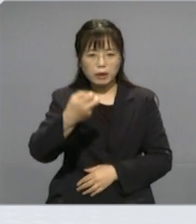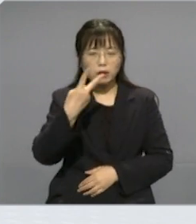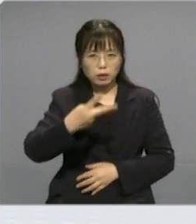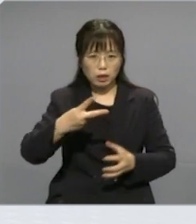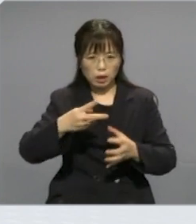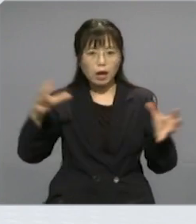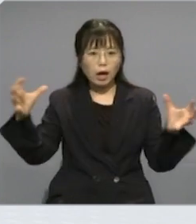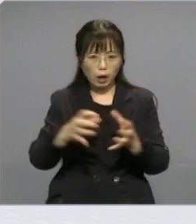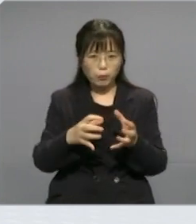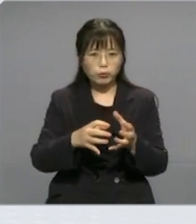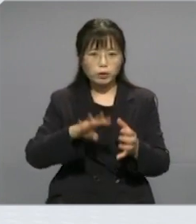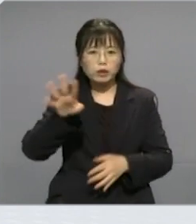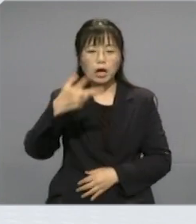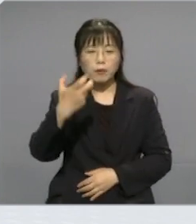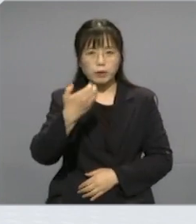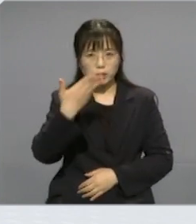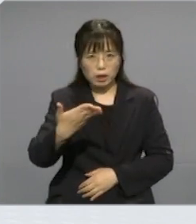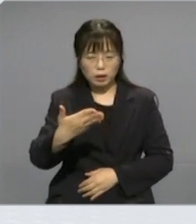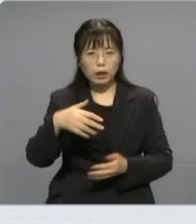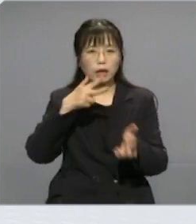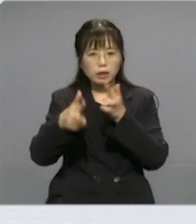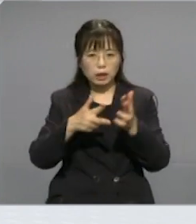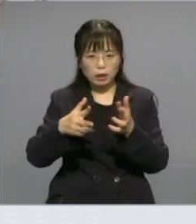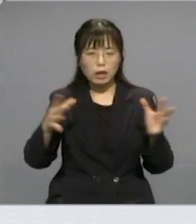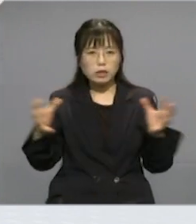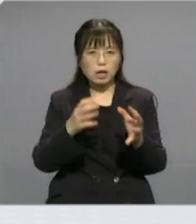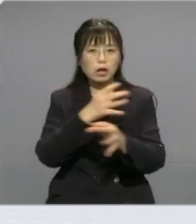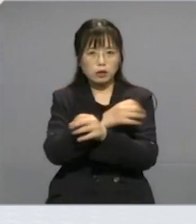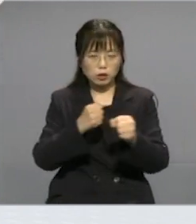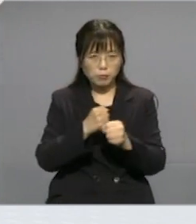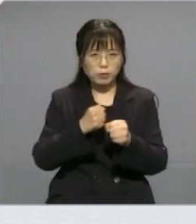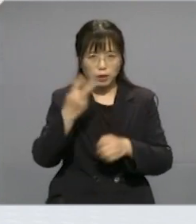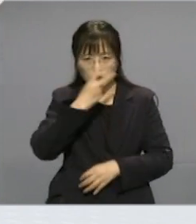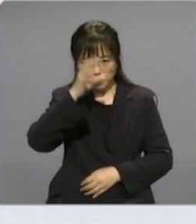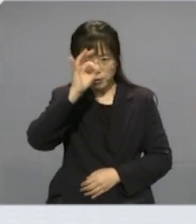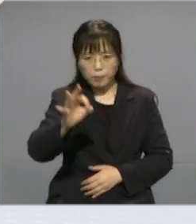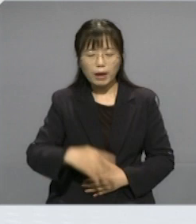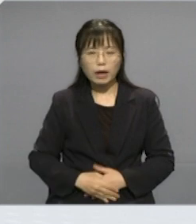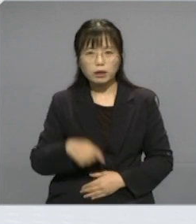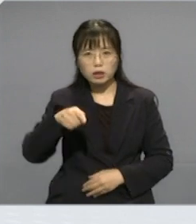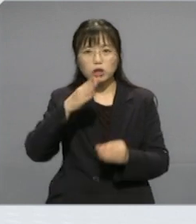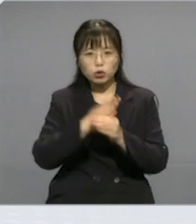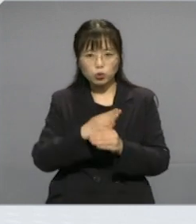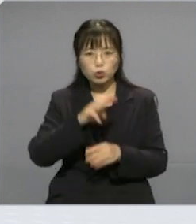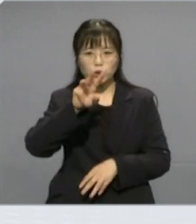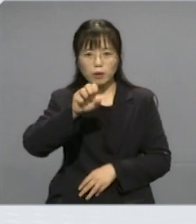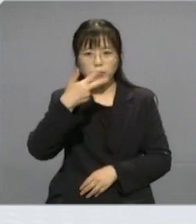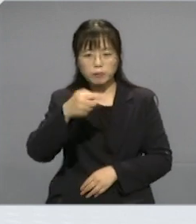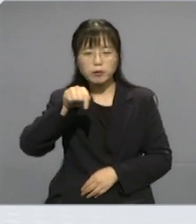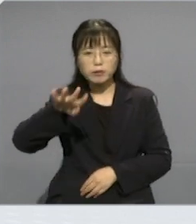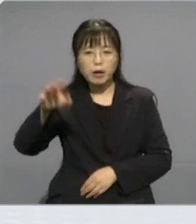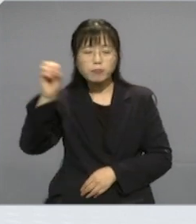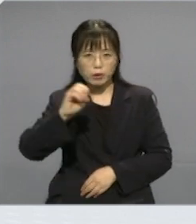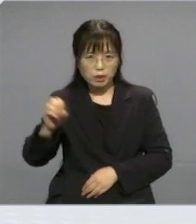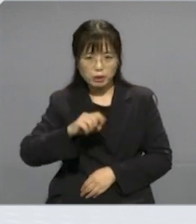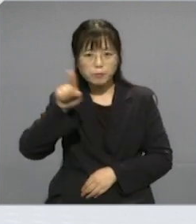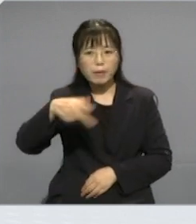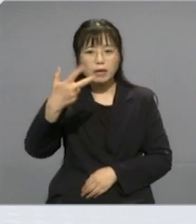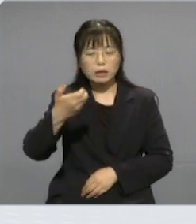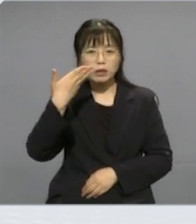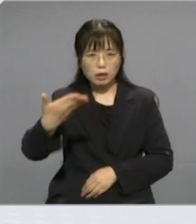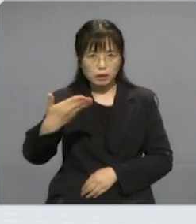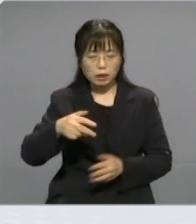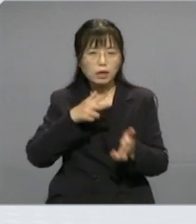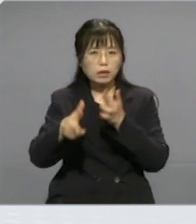272개 등 모두 479개 기관의 단협을 살펴봤습니다. 이 중 37.4%에 해당하는